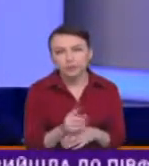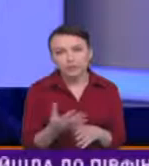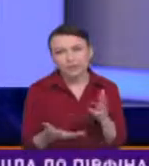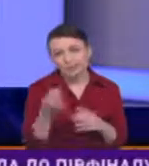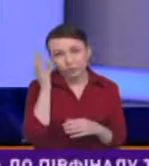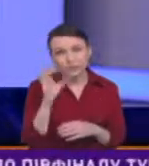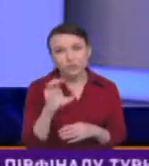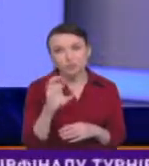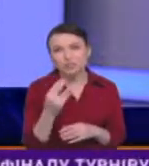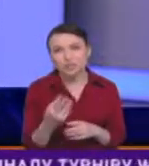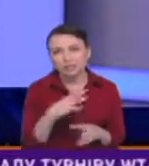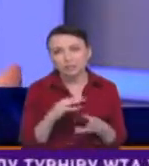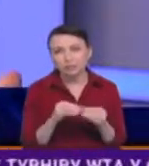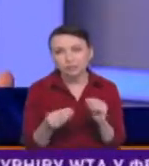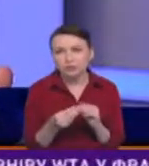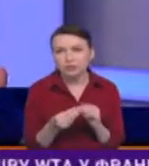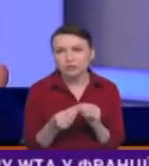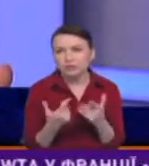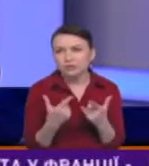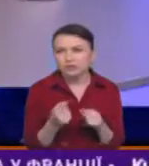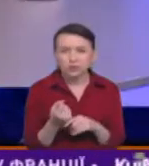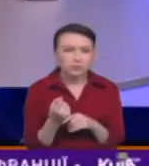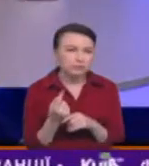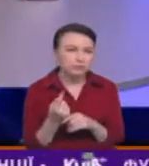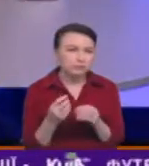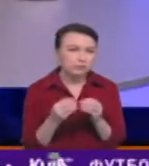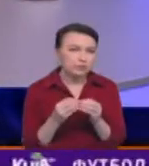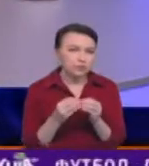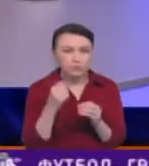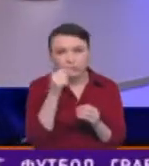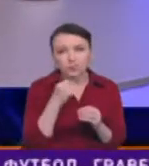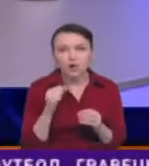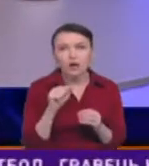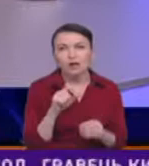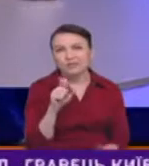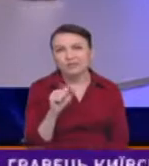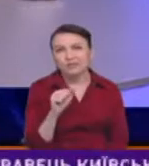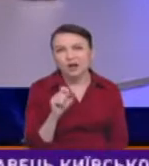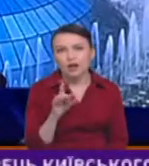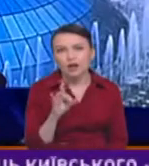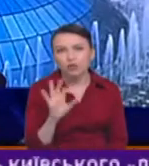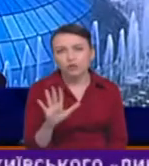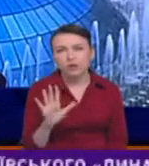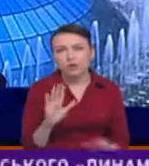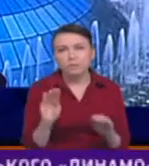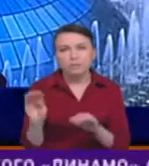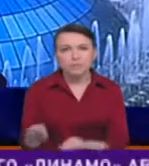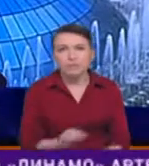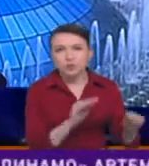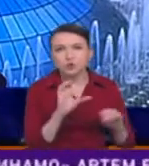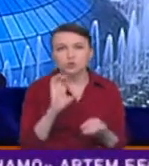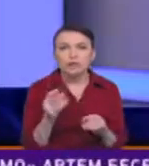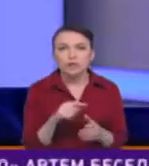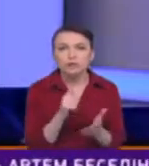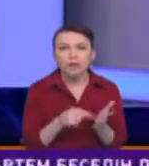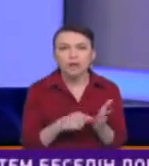пам'ятаєте, соціальні були проблеми, десь в 11 чи в 10-му, я не пам'ятаю, Азаровщина, вони перекинули соціальні питання